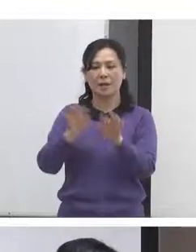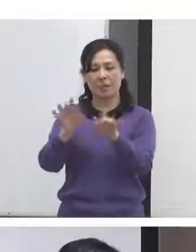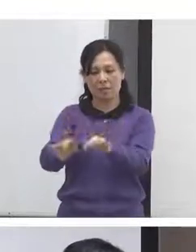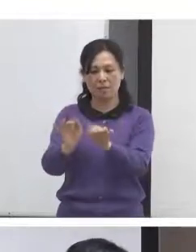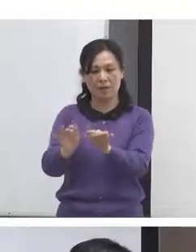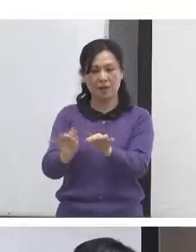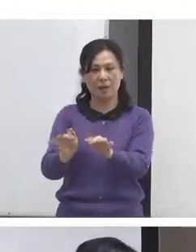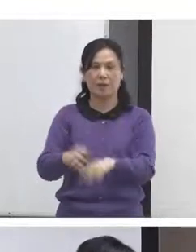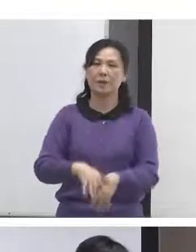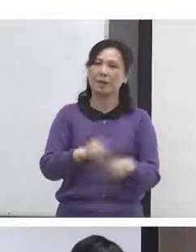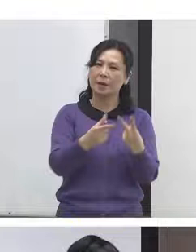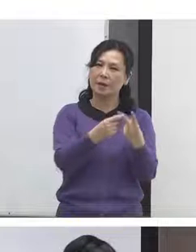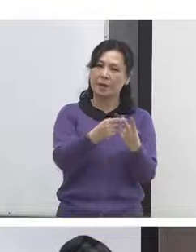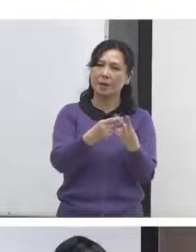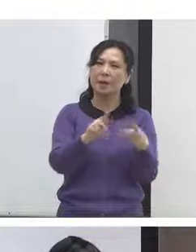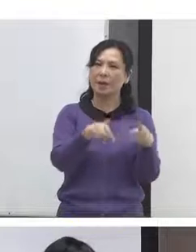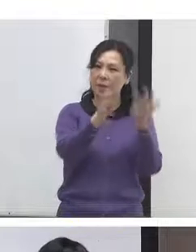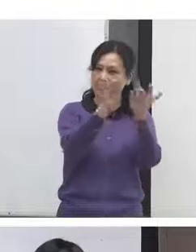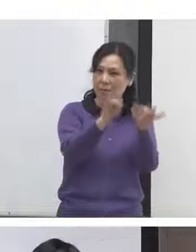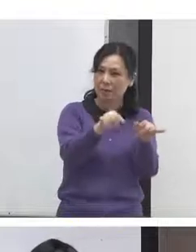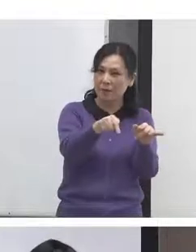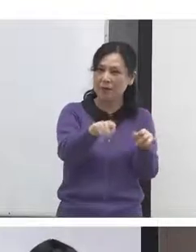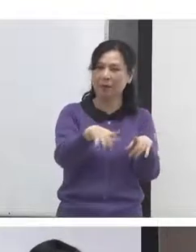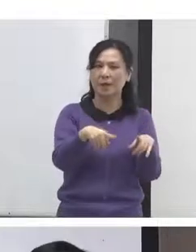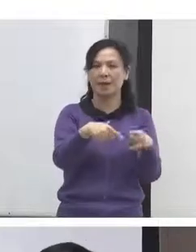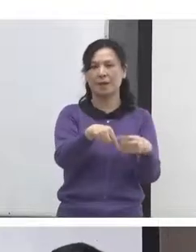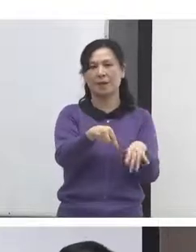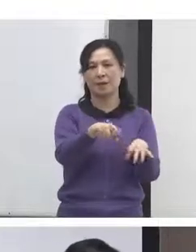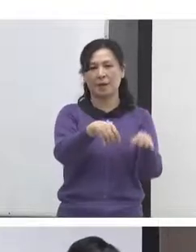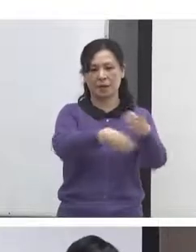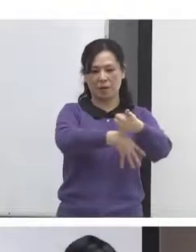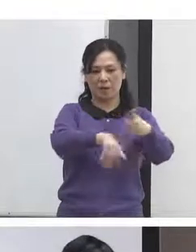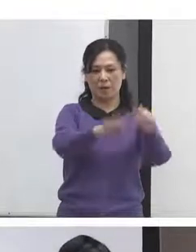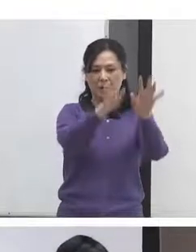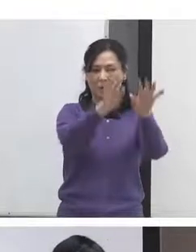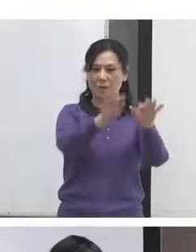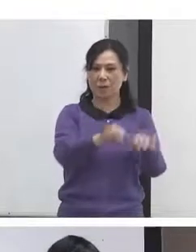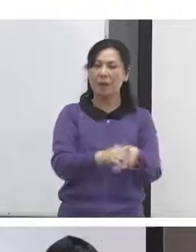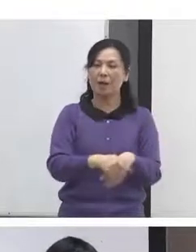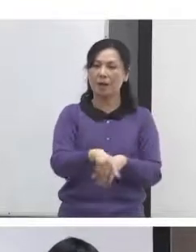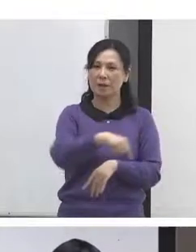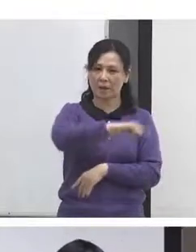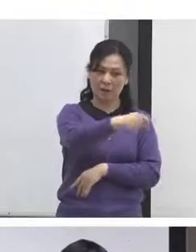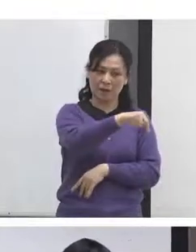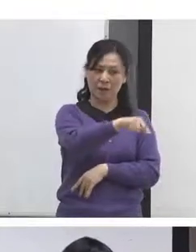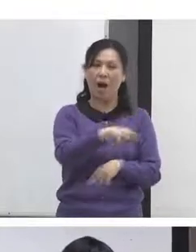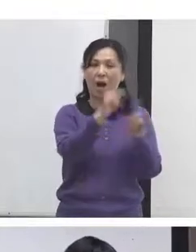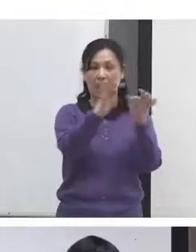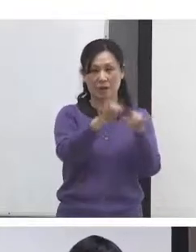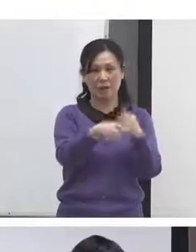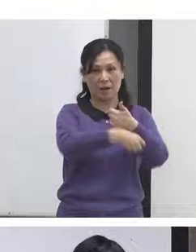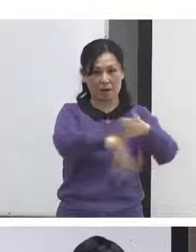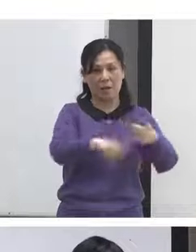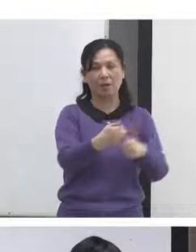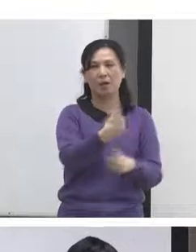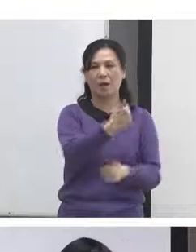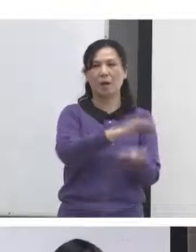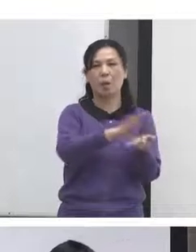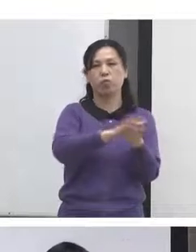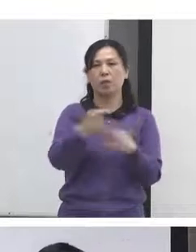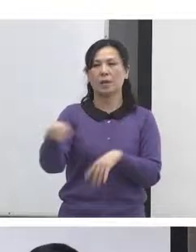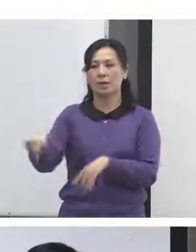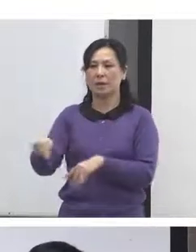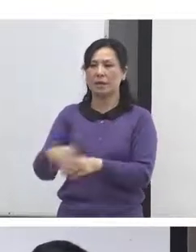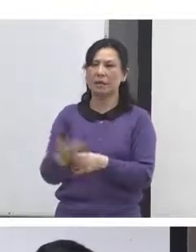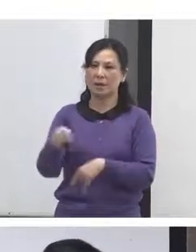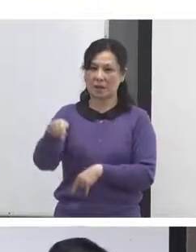源，然后另外一个是资讯系统的资料。那后者通常结构都是很干净，比较好使用的，而前者就是很混乱，因为它是手打